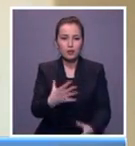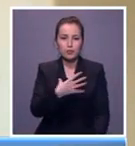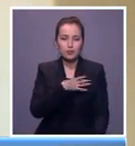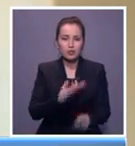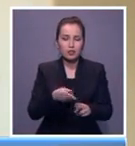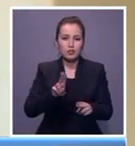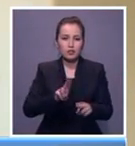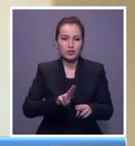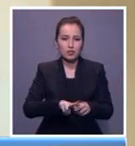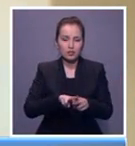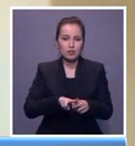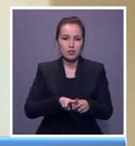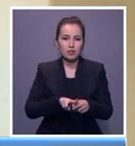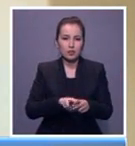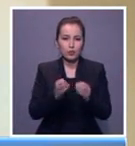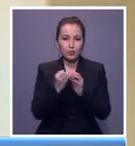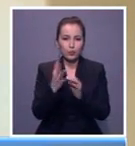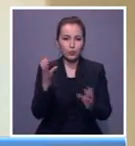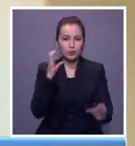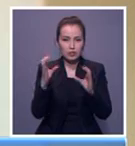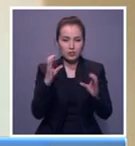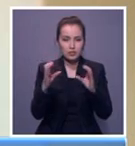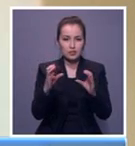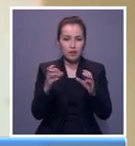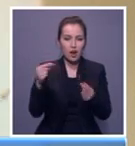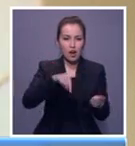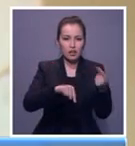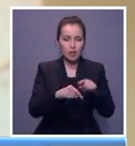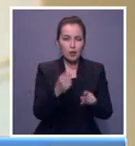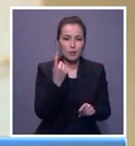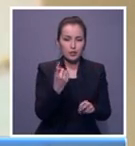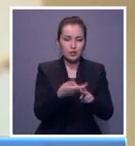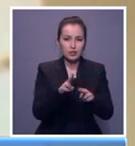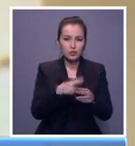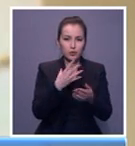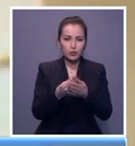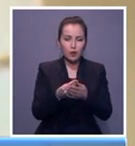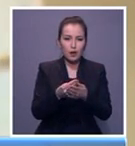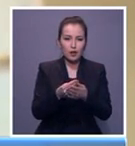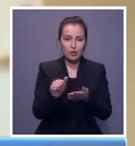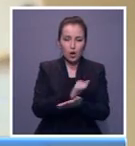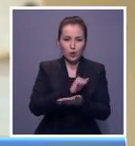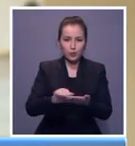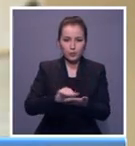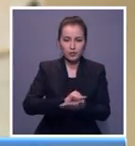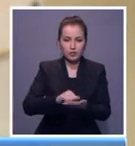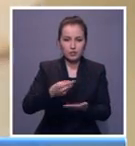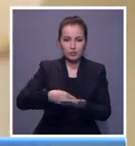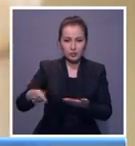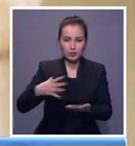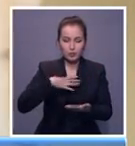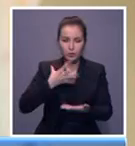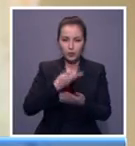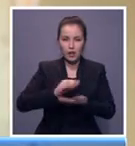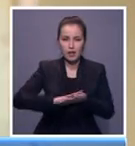бір 14 университет, 14 вуз арасында бір протокол толтырып, яғни бір арасында келісімге келіп,